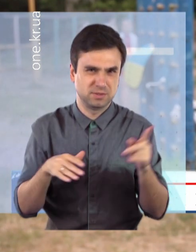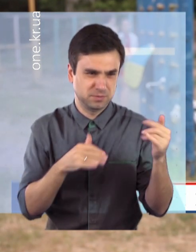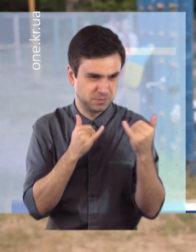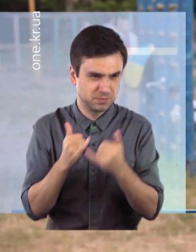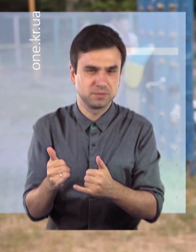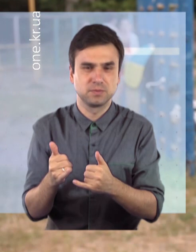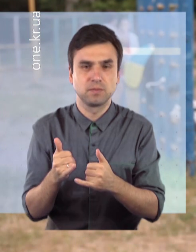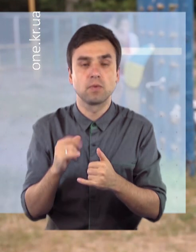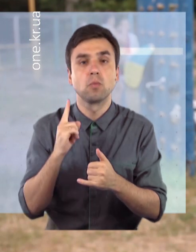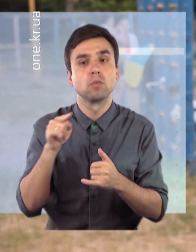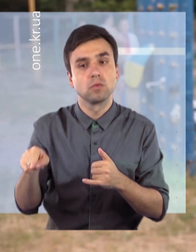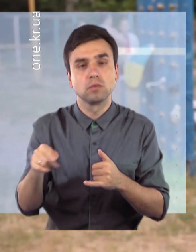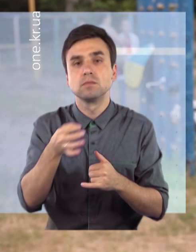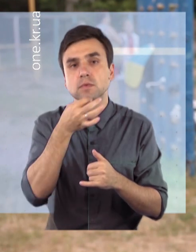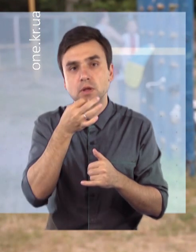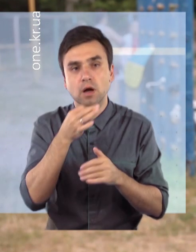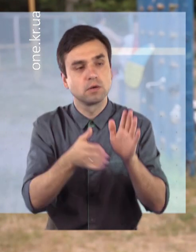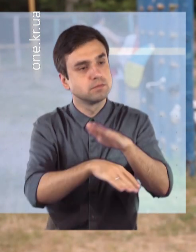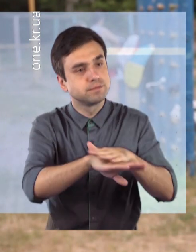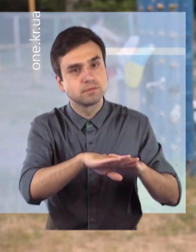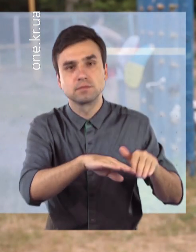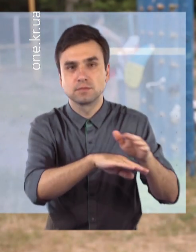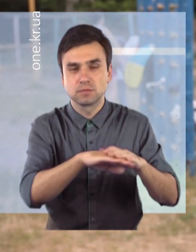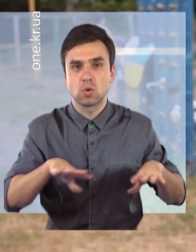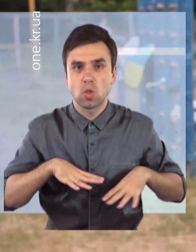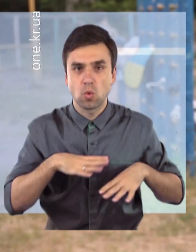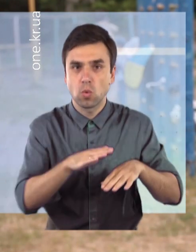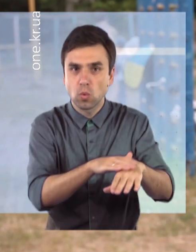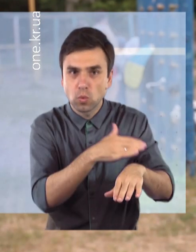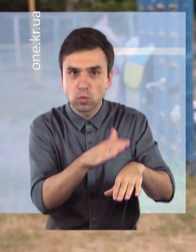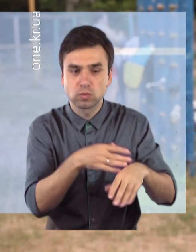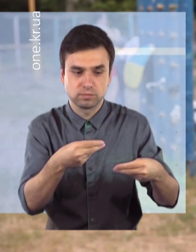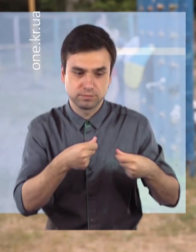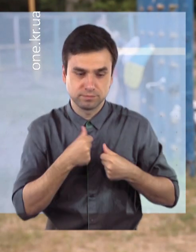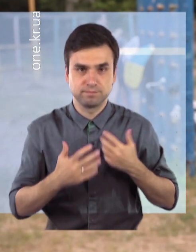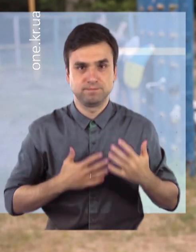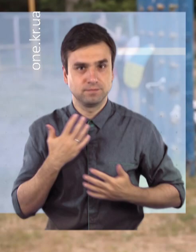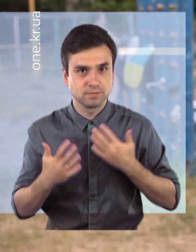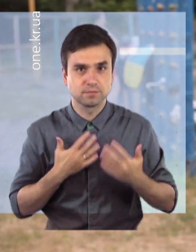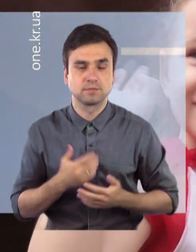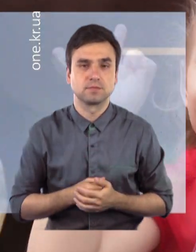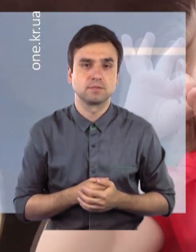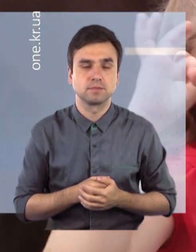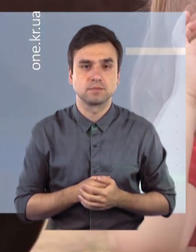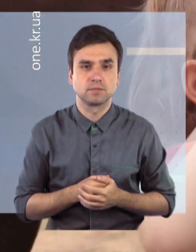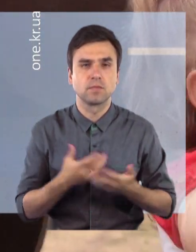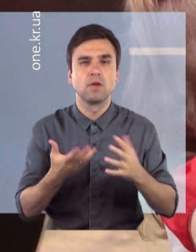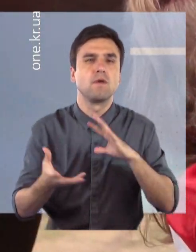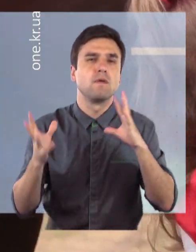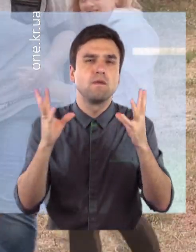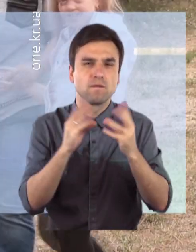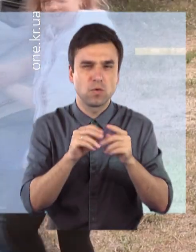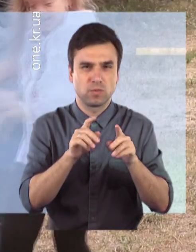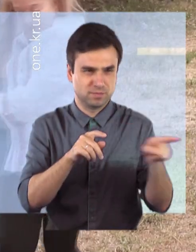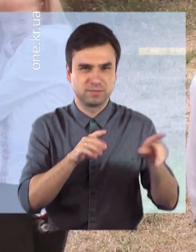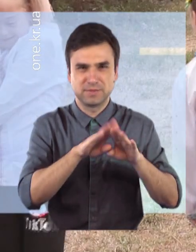– це зрительний контакт, тактильне відчуття, це емоціональне. Положительно влияє на глухих діток. Загалом такі заняття